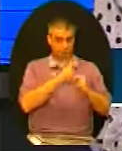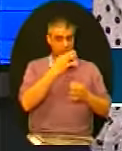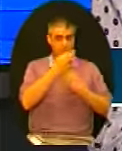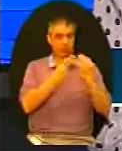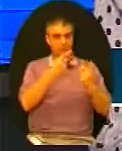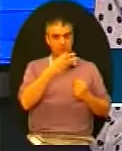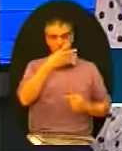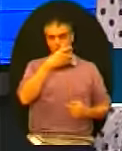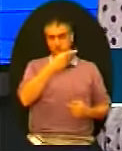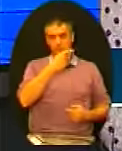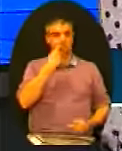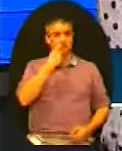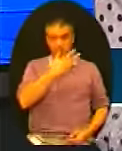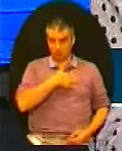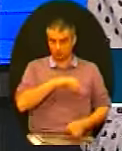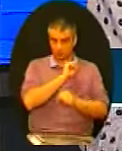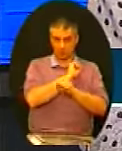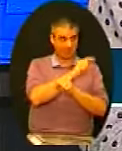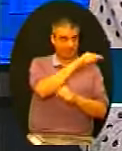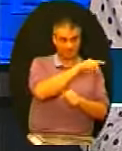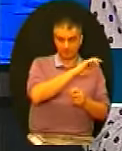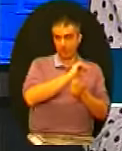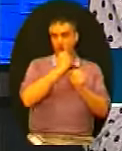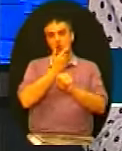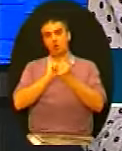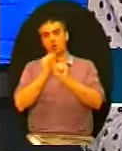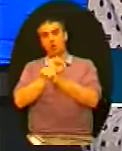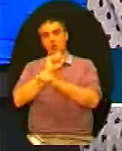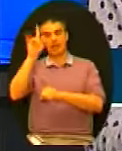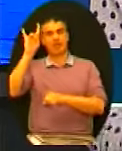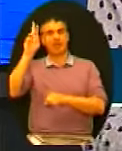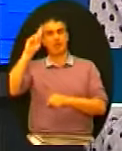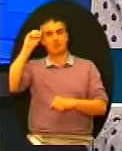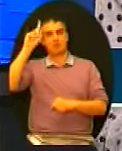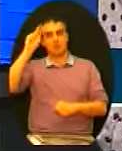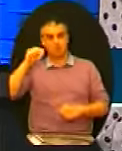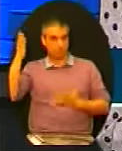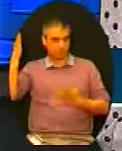את דרי ואחרים, אתה רוצה להיות במעשיהו, אתה רוצה להיות בכלא חרמון, יש